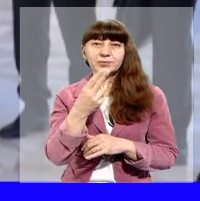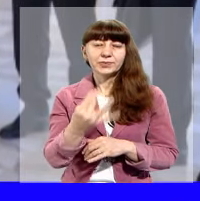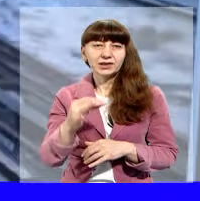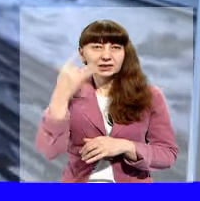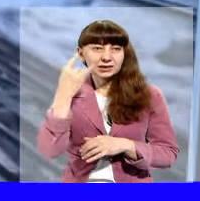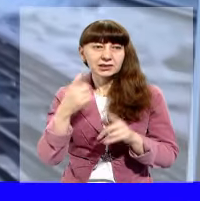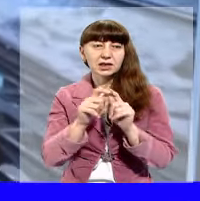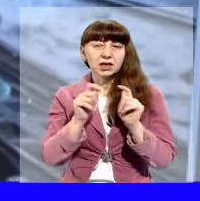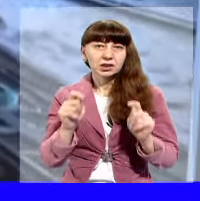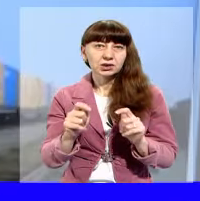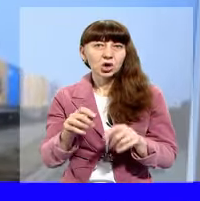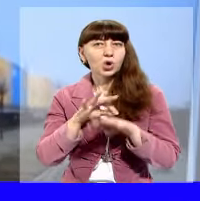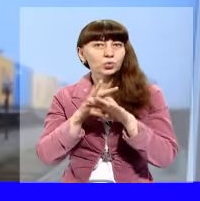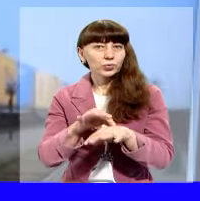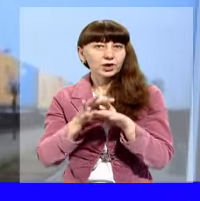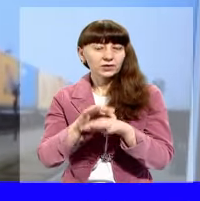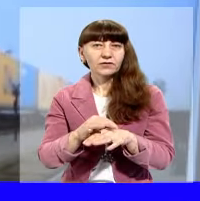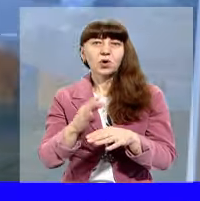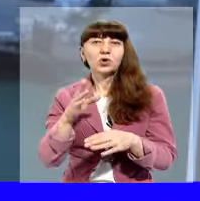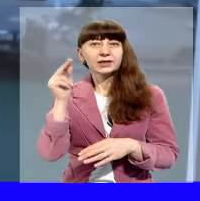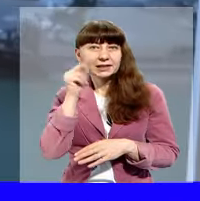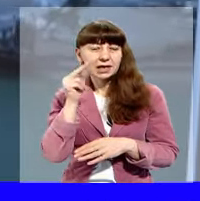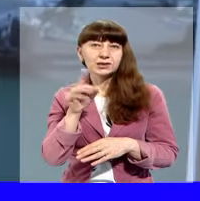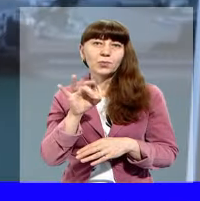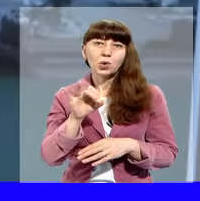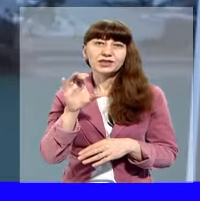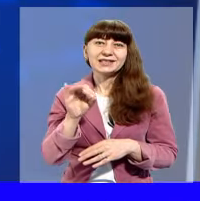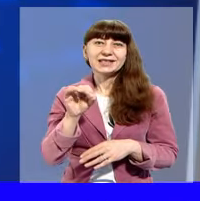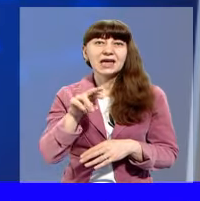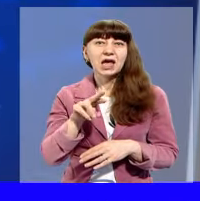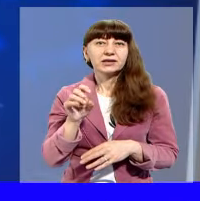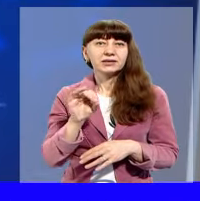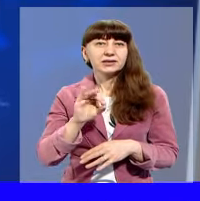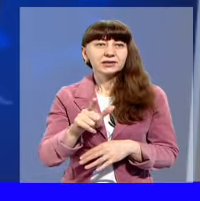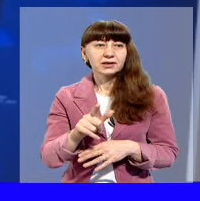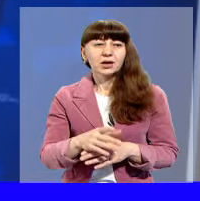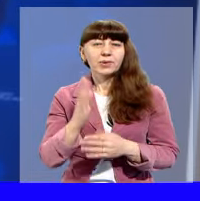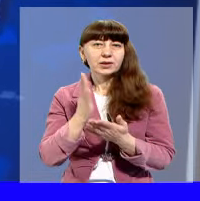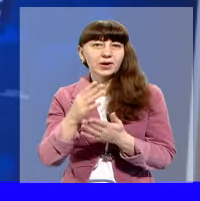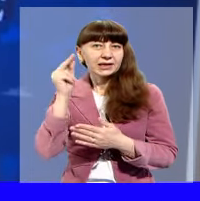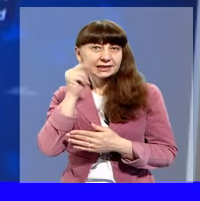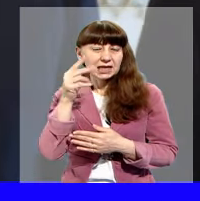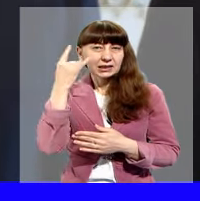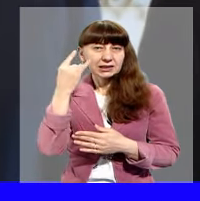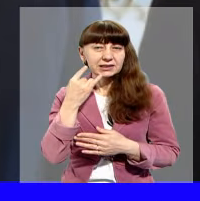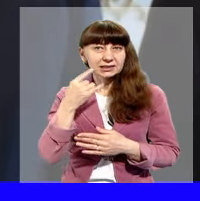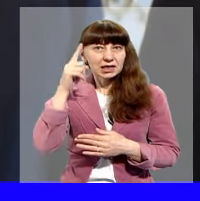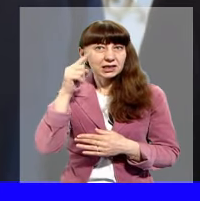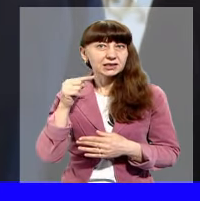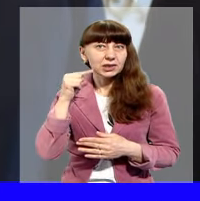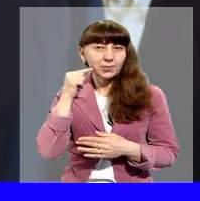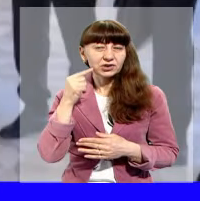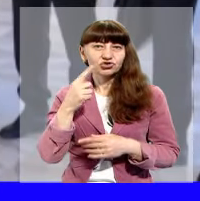Қытай-Қазақстан, Әзербайжан бағытында алғашқы жүк пойызы жолға шықты. Араға 11 күн салып, Апшеронға келген оны мемлекеттер басшылары